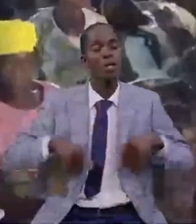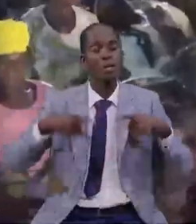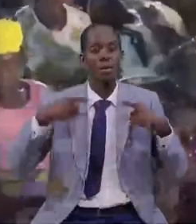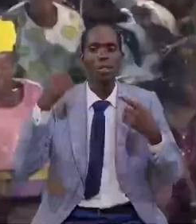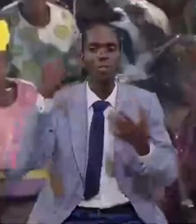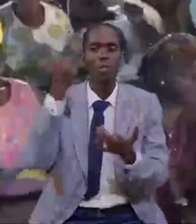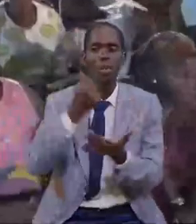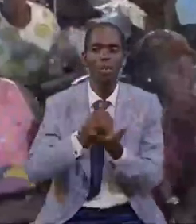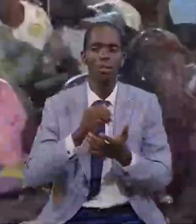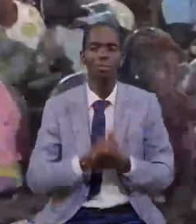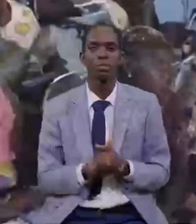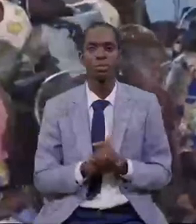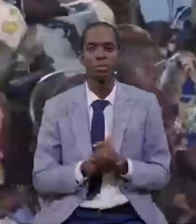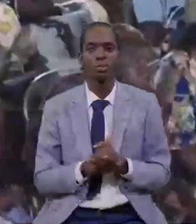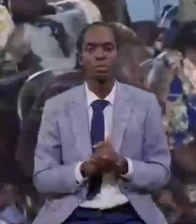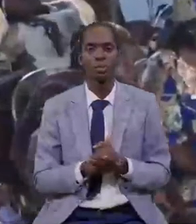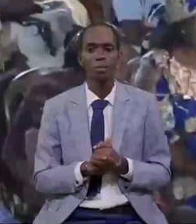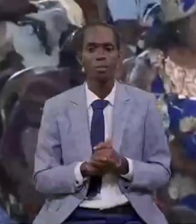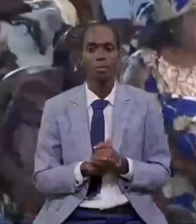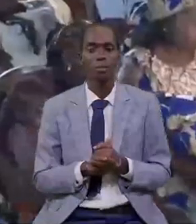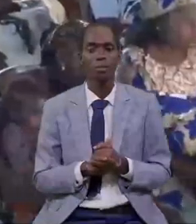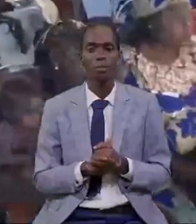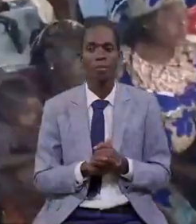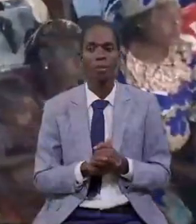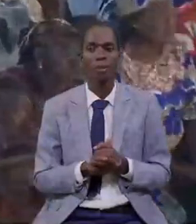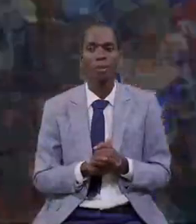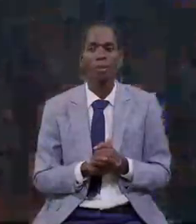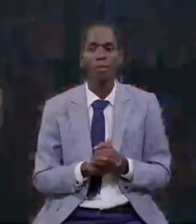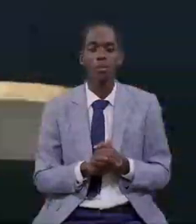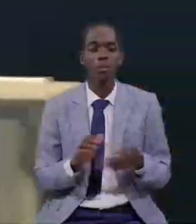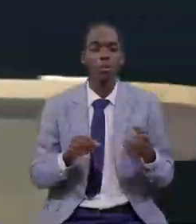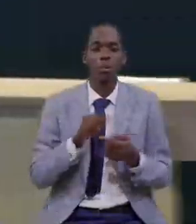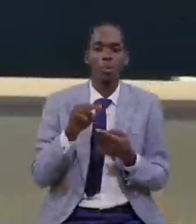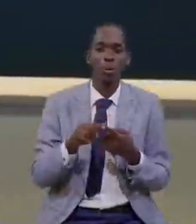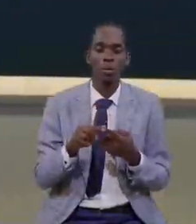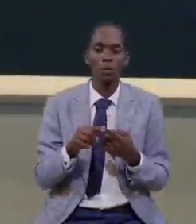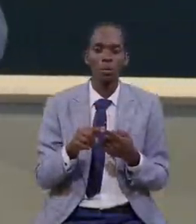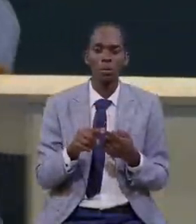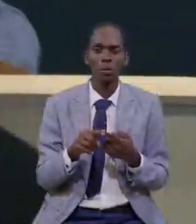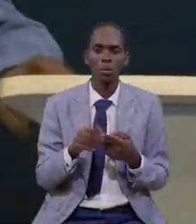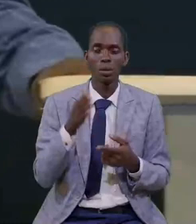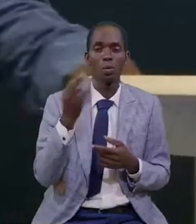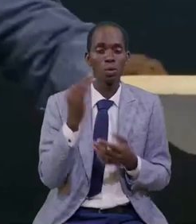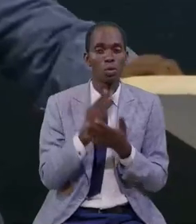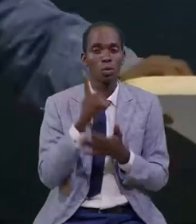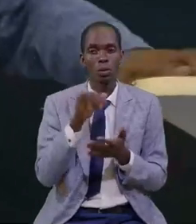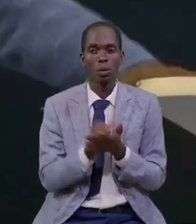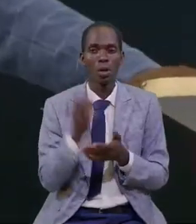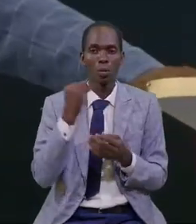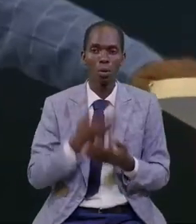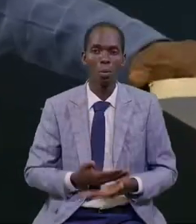vives il y a quelqu'un qui est né aveugle